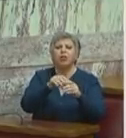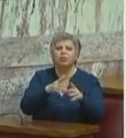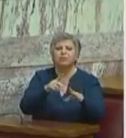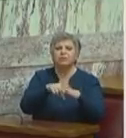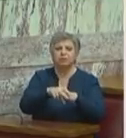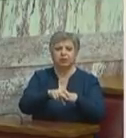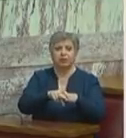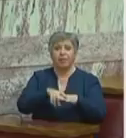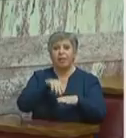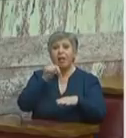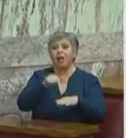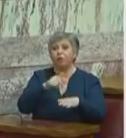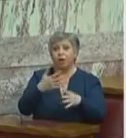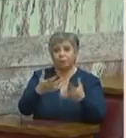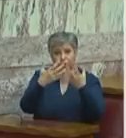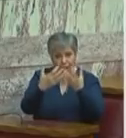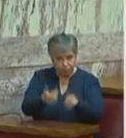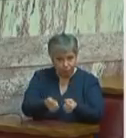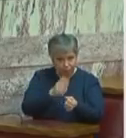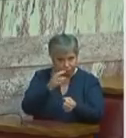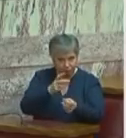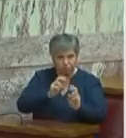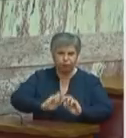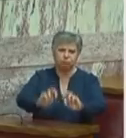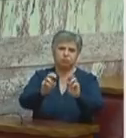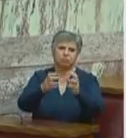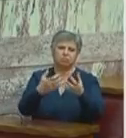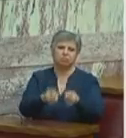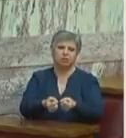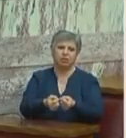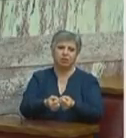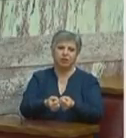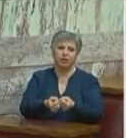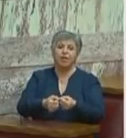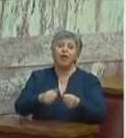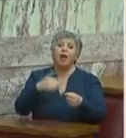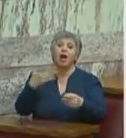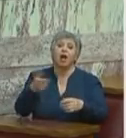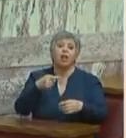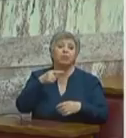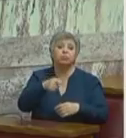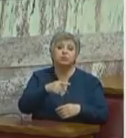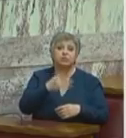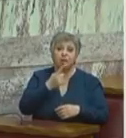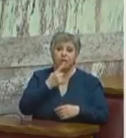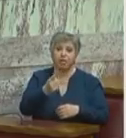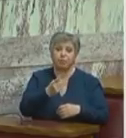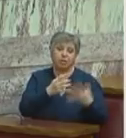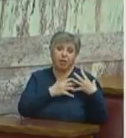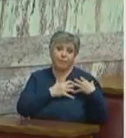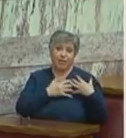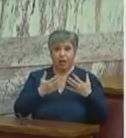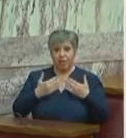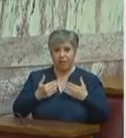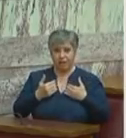λάβεις παρά του μη έχοντος. Και απλώς θα αναγκαστεί να πει και αυτή ότι είναι αναρμόδια, για να μην πει